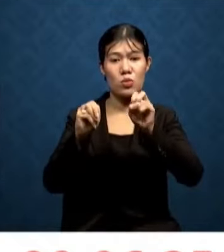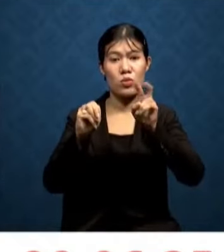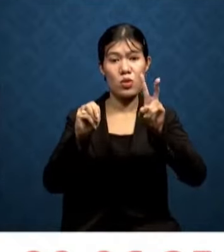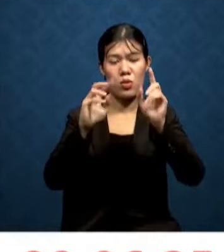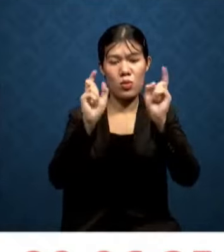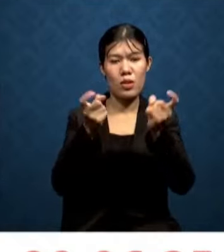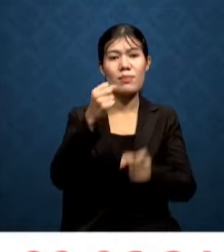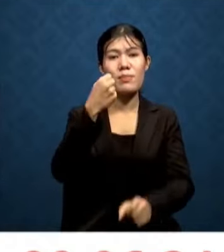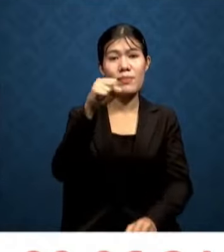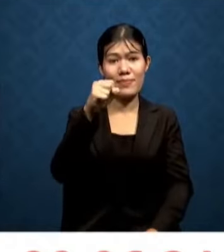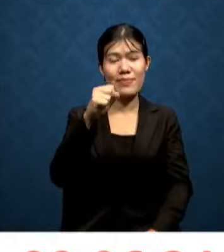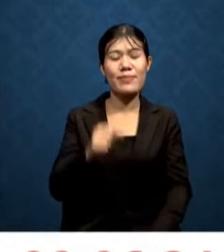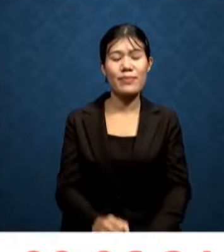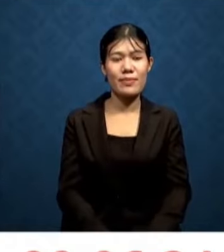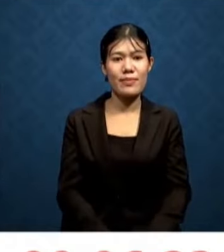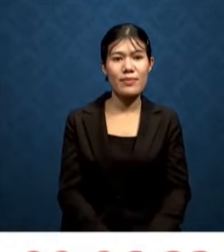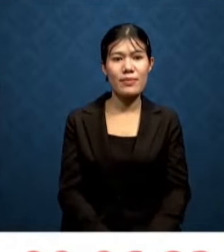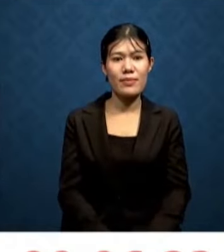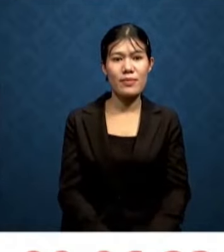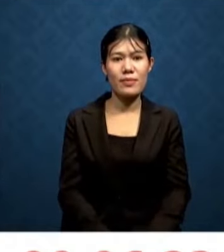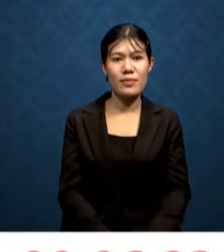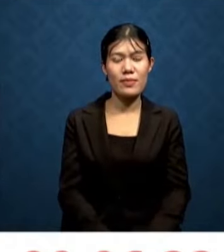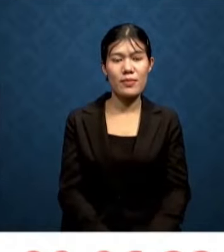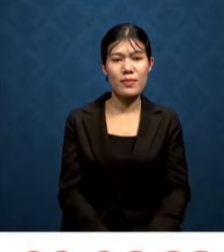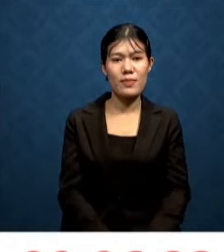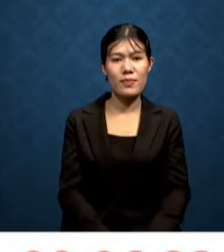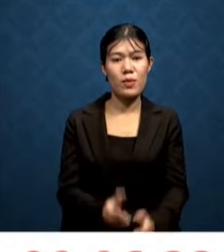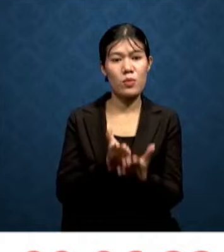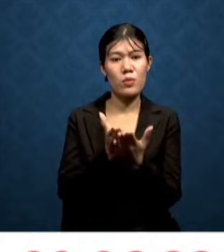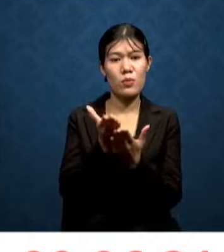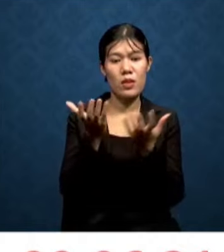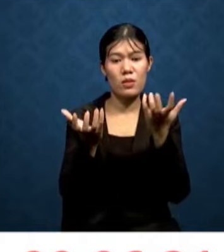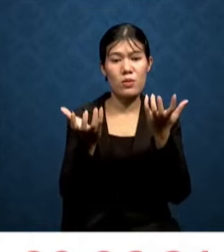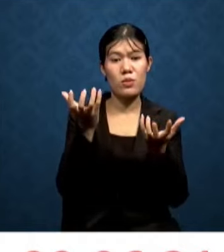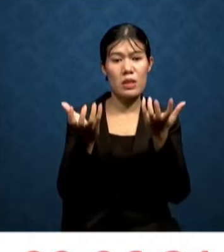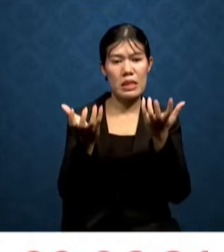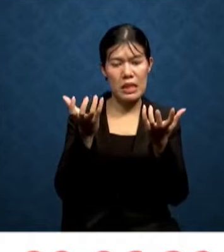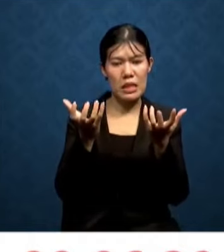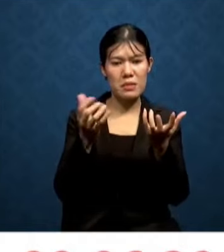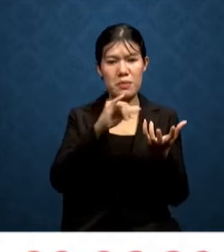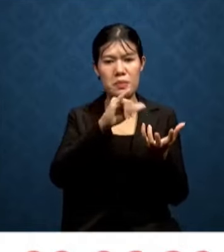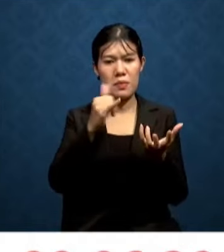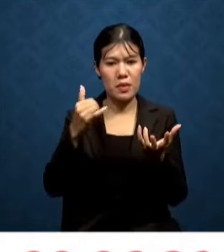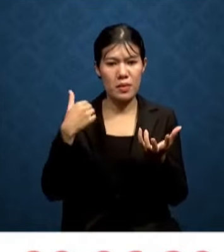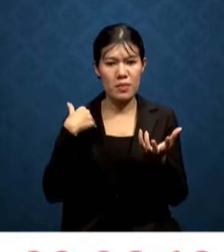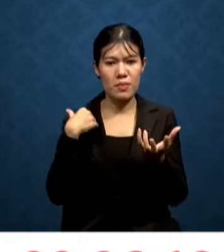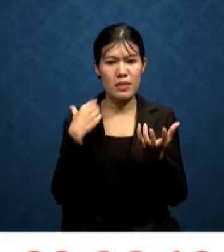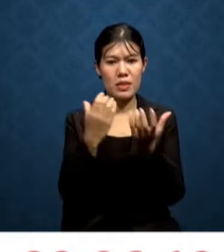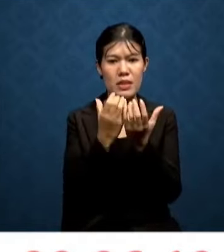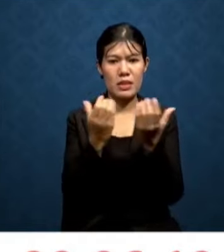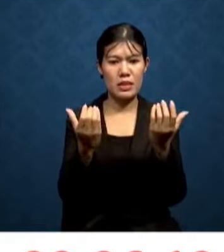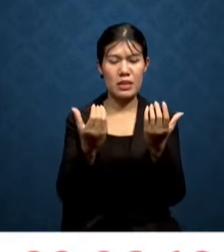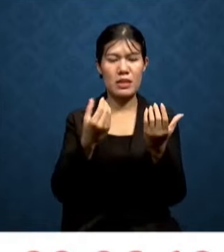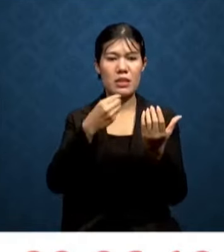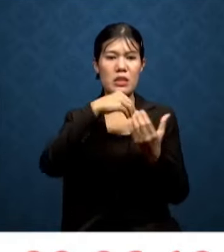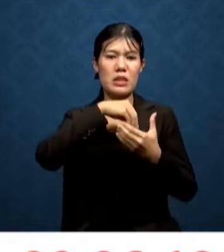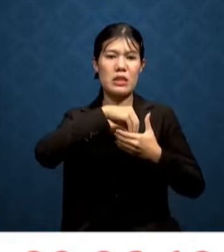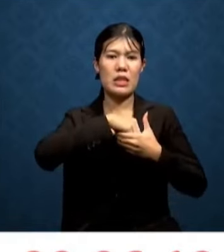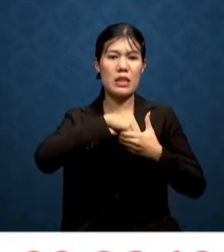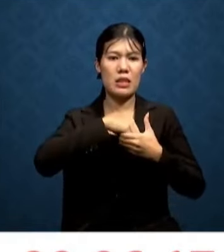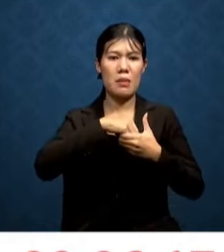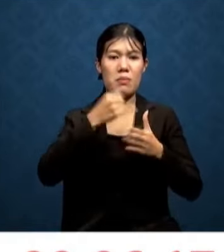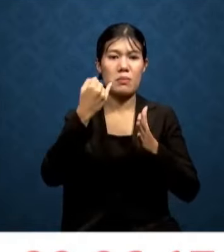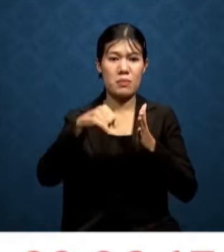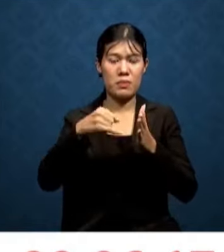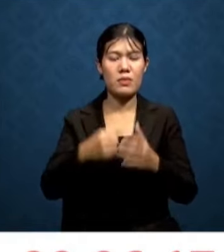านว่าตุลาการอาจจะมีพฤติกรรมไม่เป็นมีความผิดด้านจริยธรรมนะครับแต่กรณีต